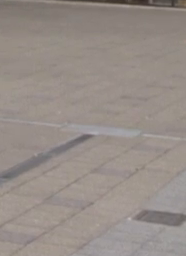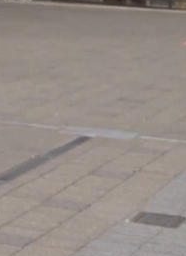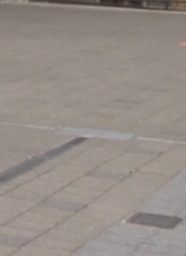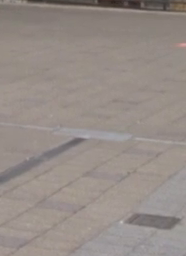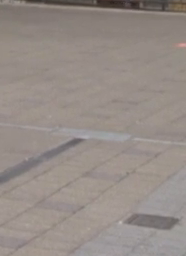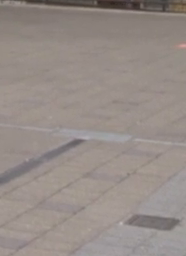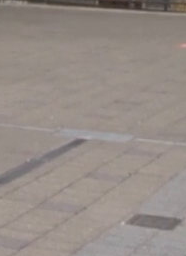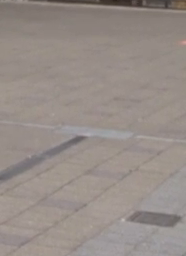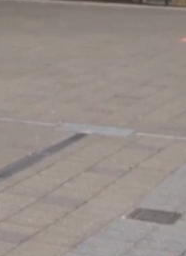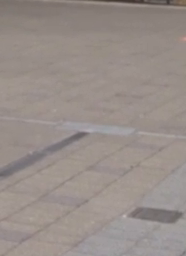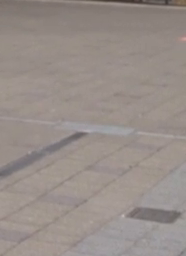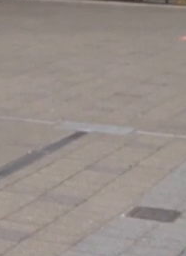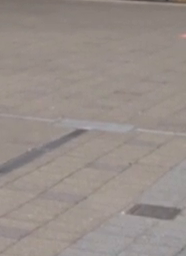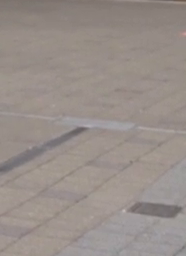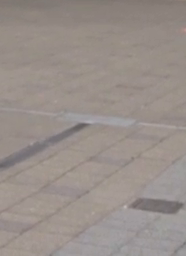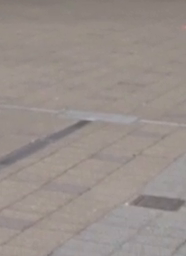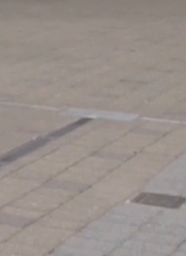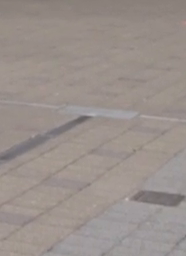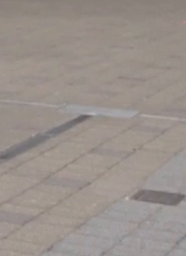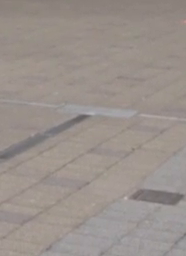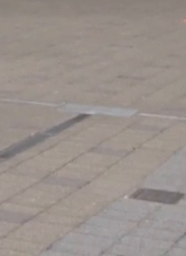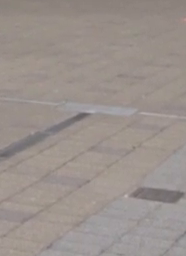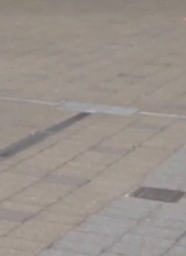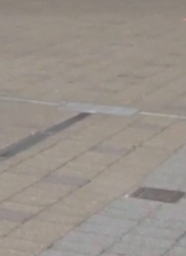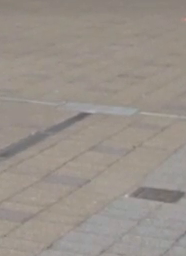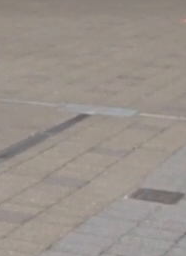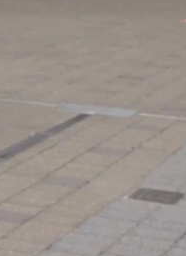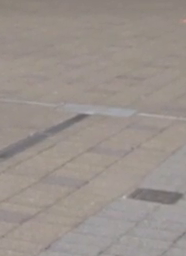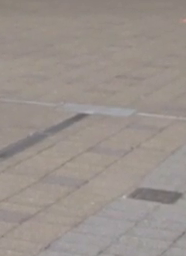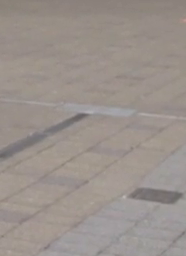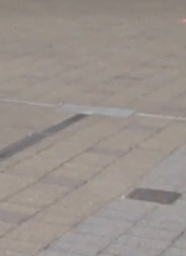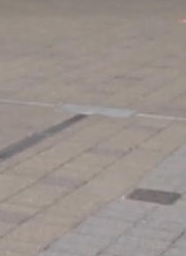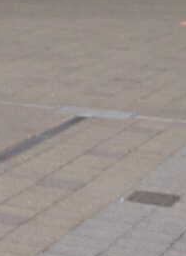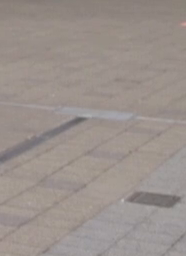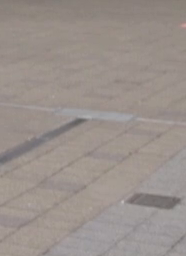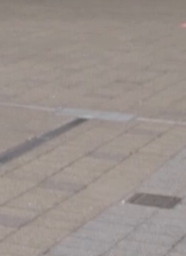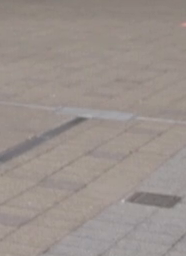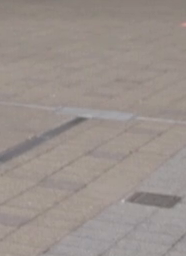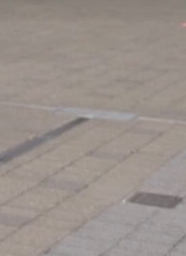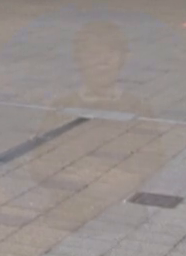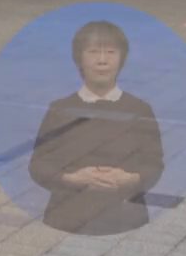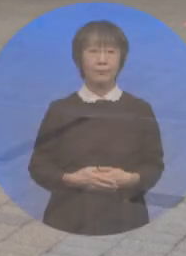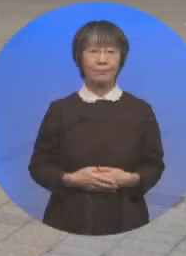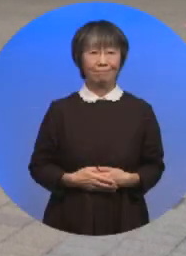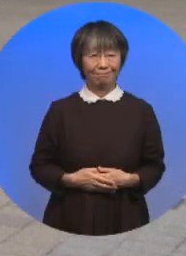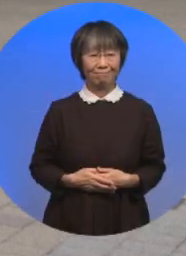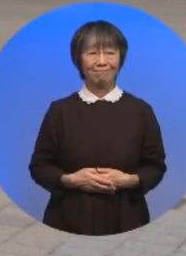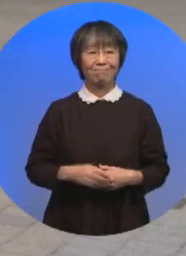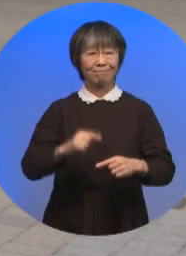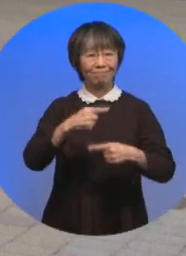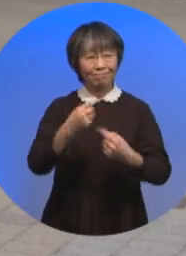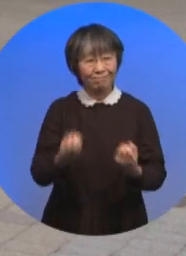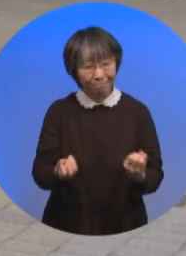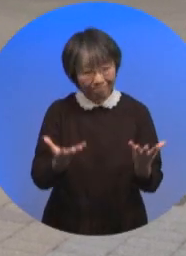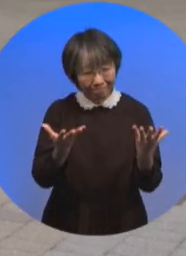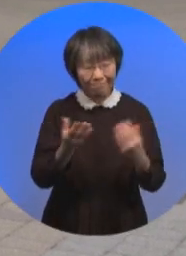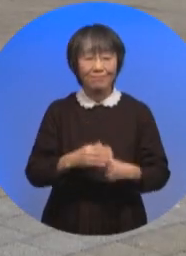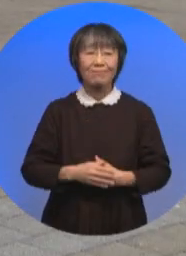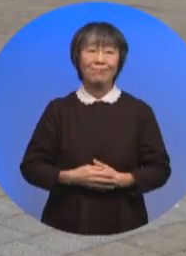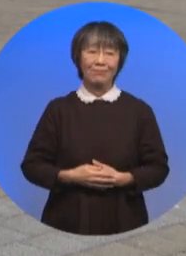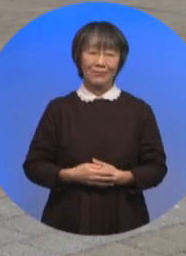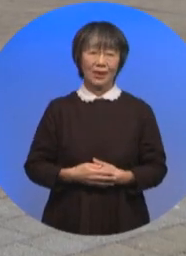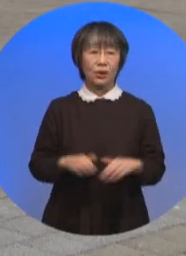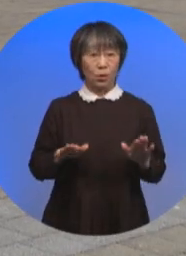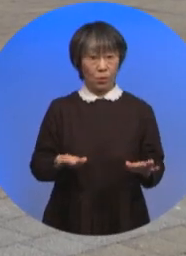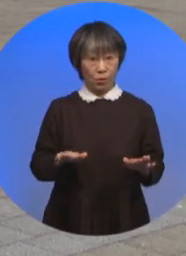お元気ですか、市民の皆さん。明けましてお めでとうございます。 今回はお正月ということで、はい、特別